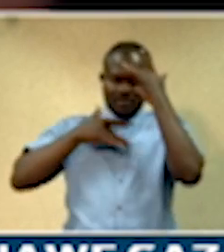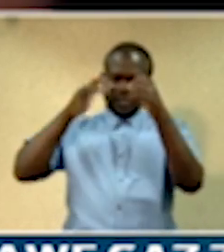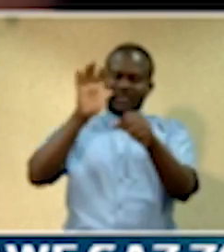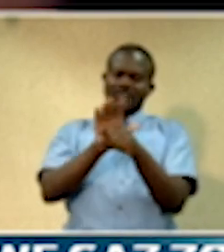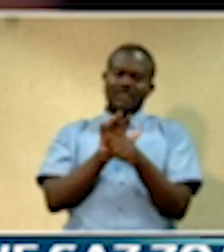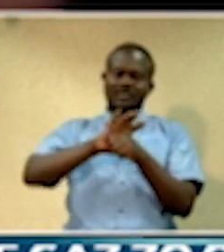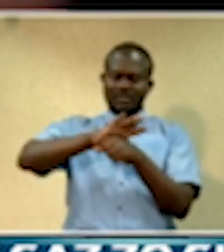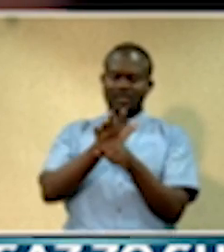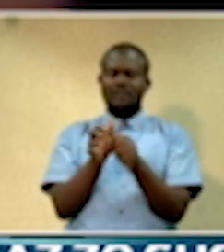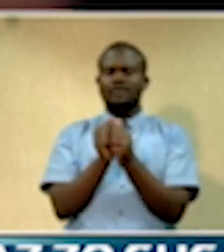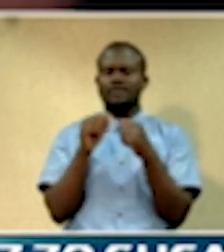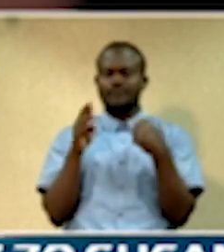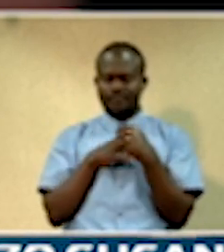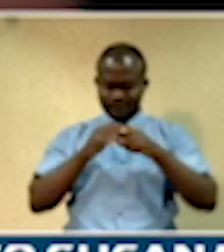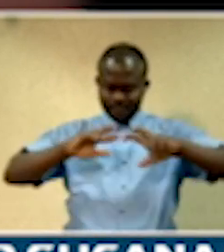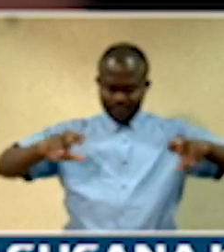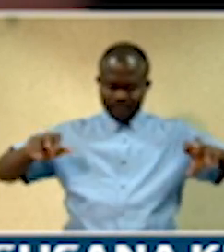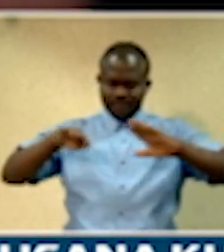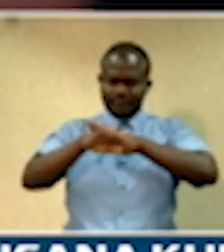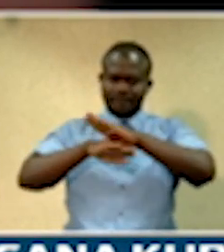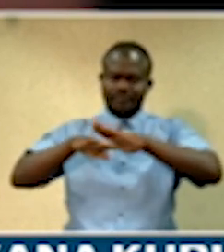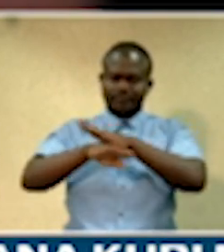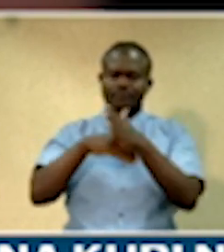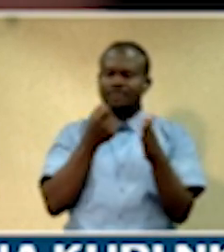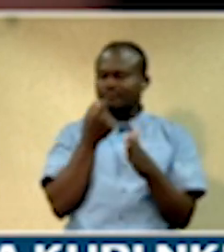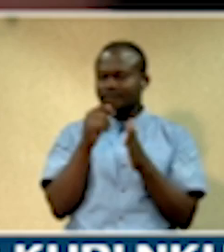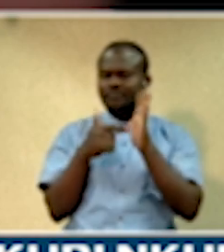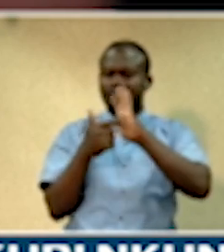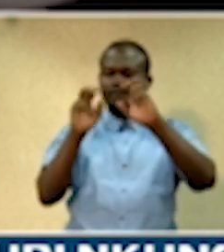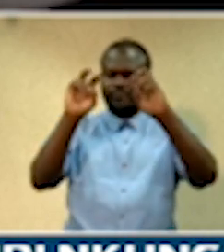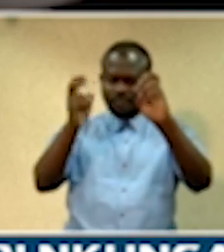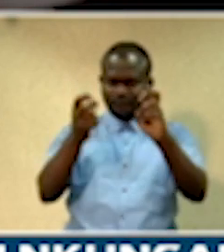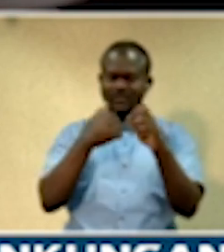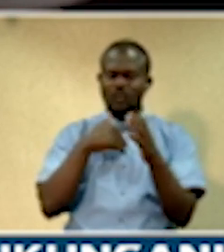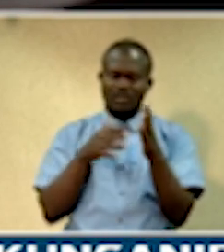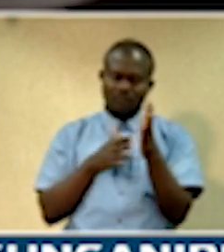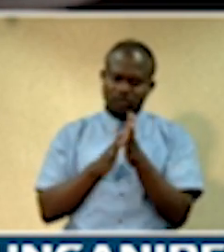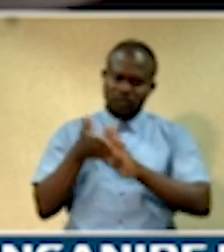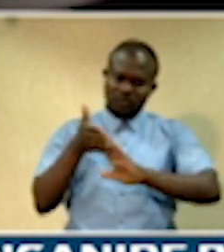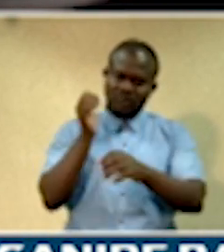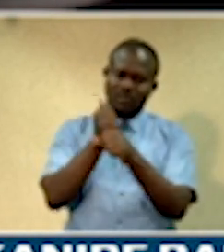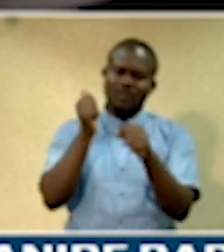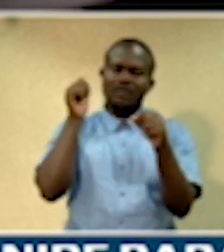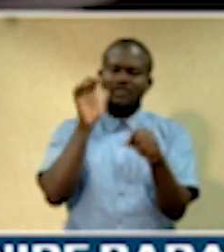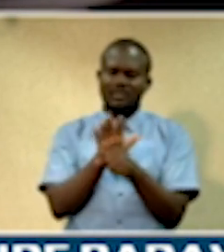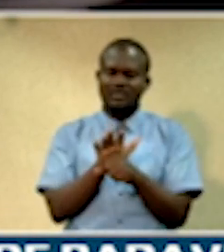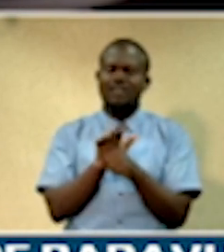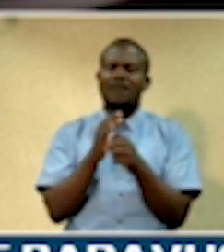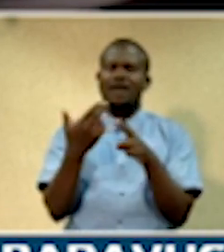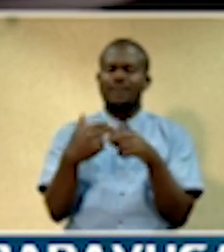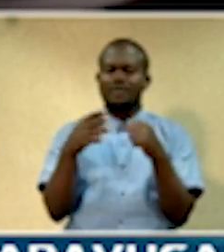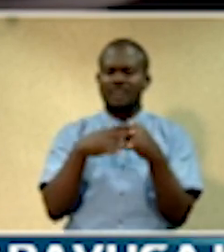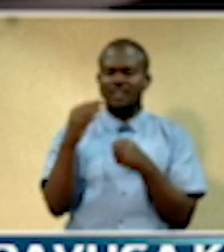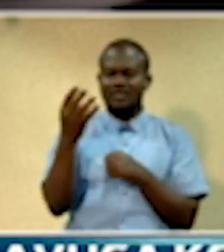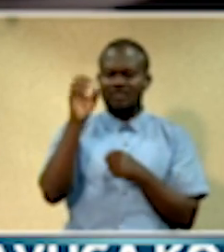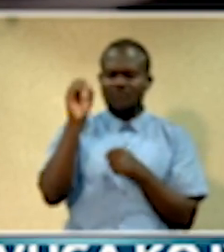na COVID-19. Ubushakashatsi bw'ibanze kuri uyu muti bwerekanye ko ugira umuvuduko mu gukora vuba ku kigero cya